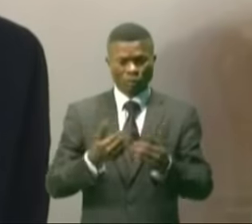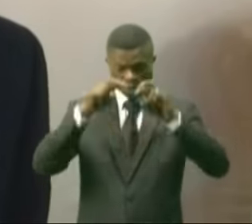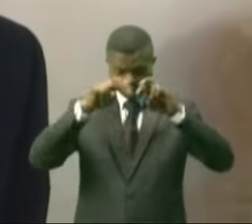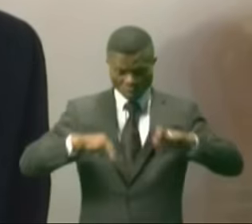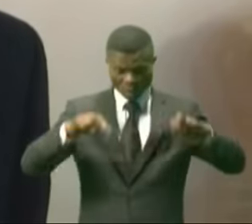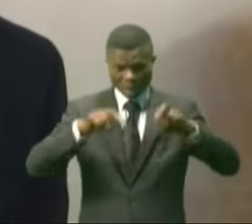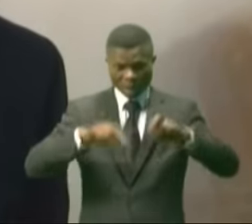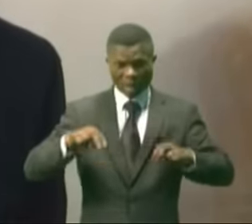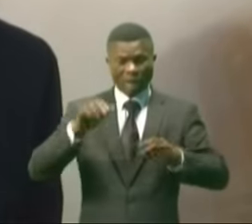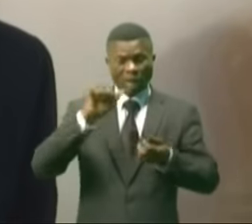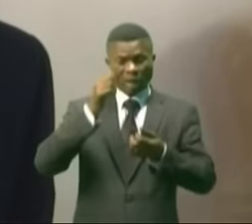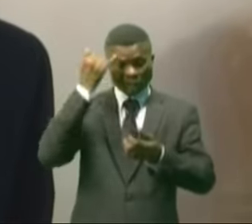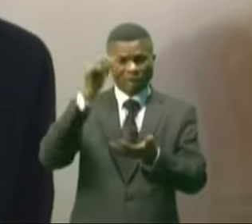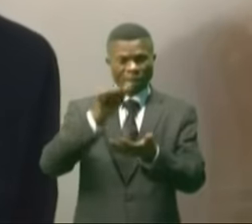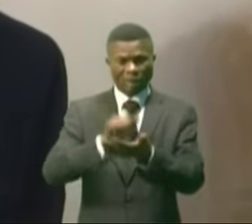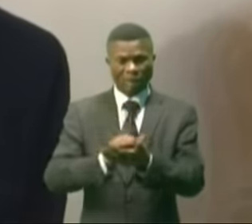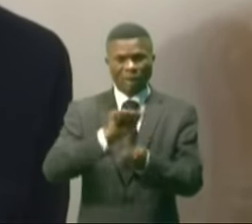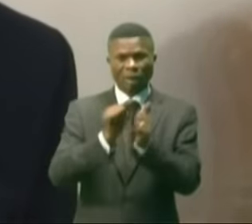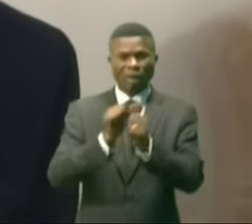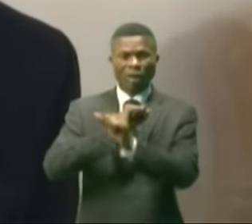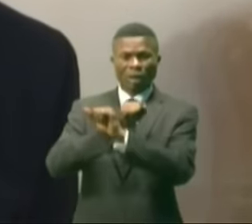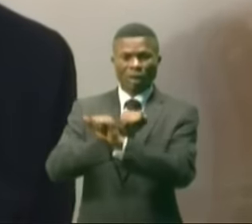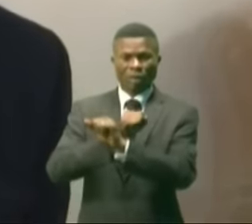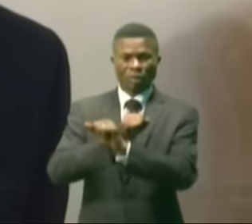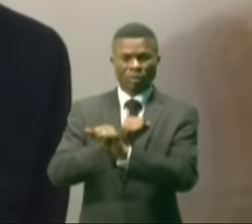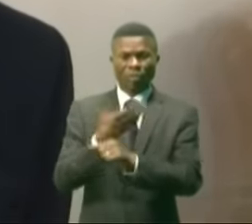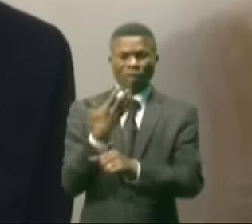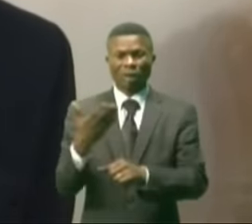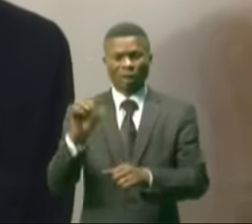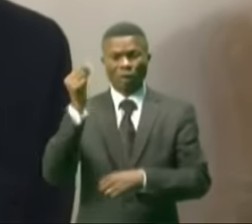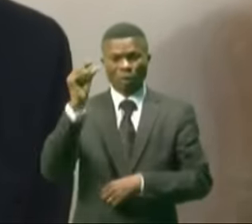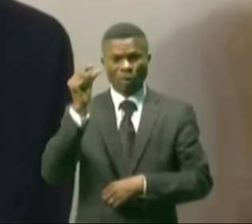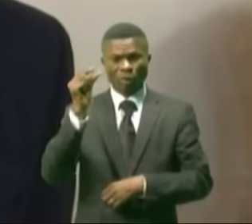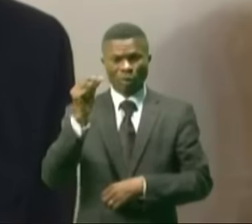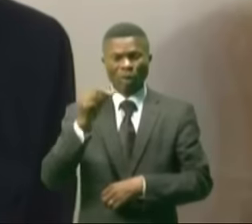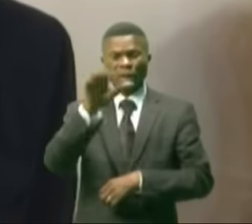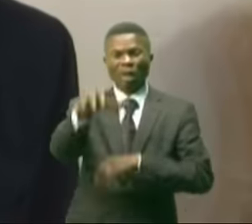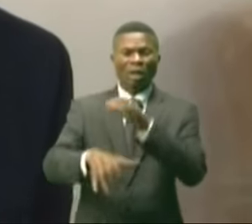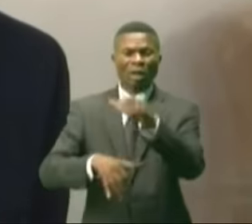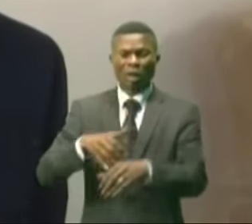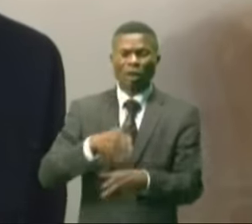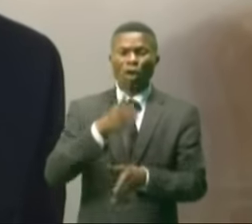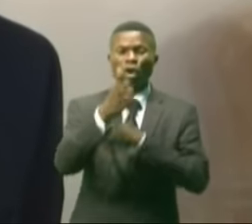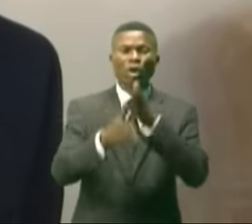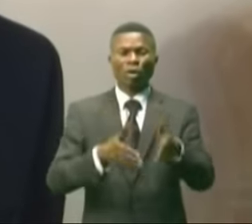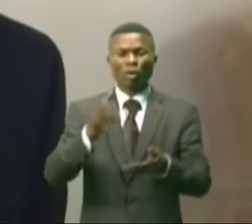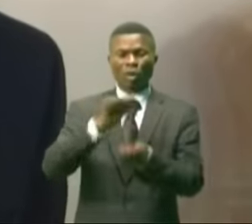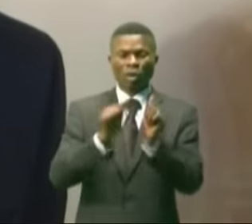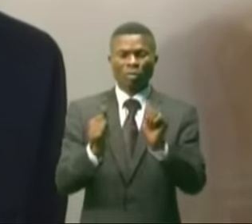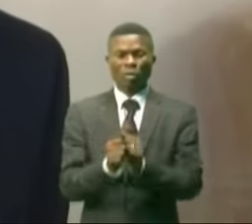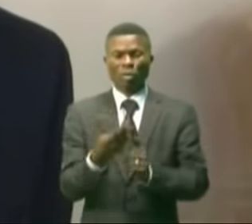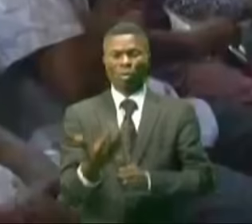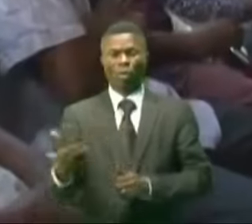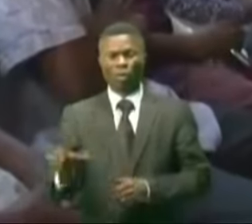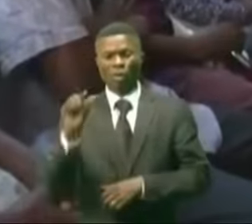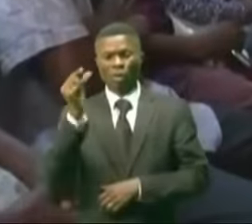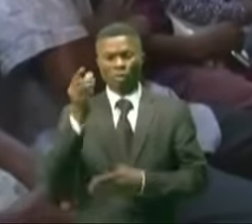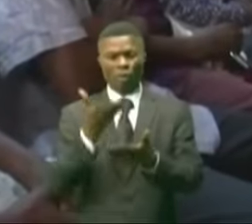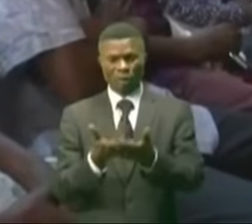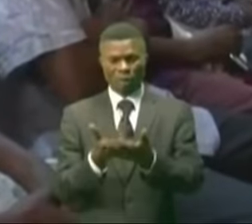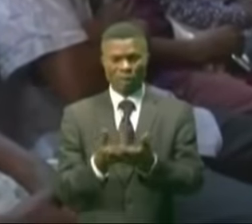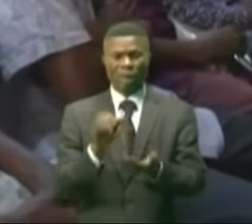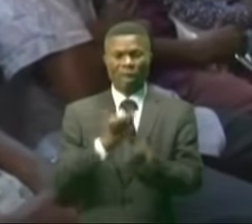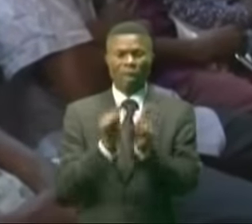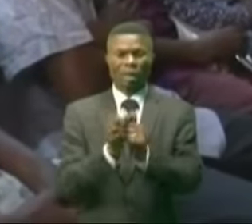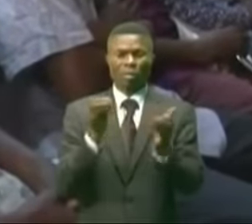analyser cet aspect-là autour de la protection des ressources naturelles contre le pillage et le bradage en rapport avec les ressources minières. Un autre